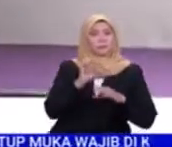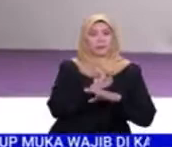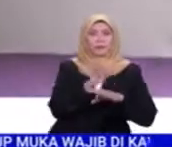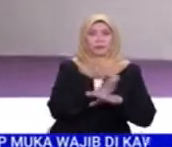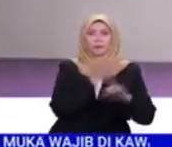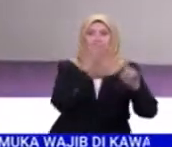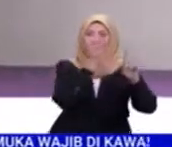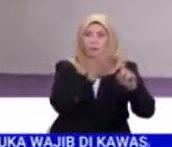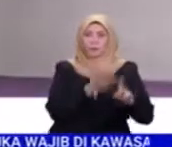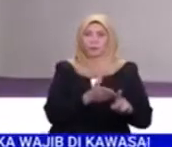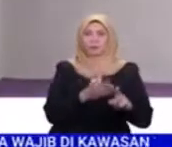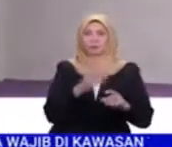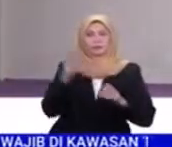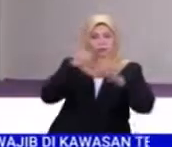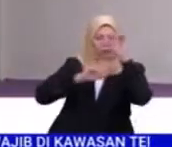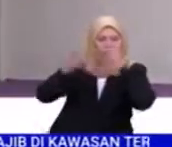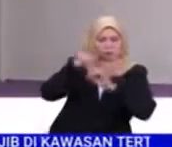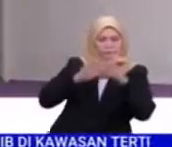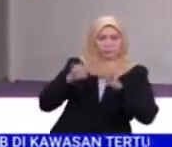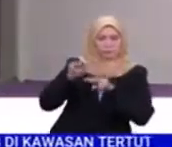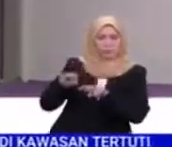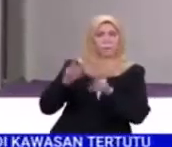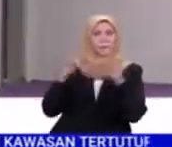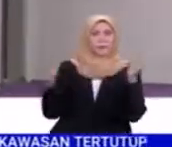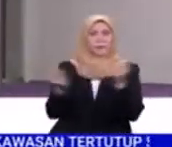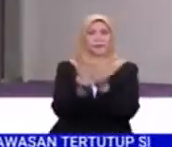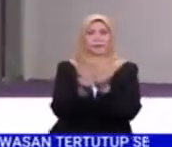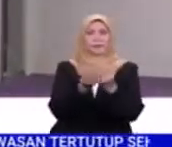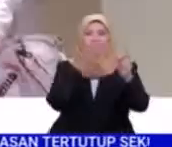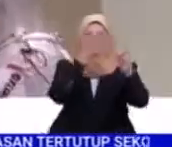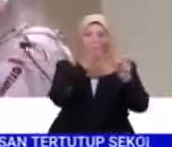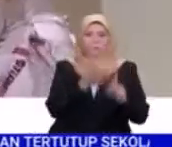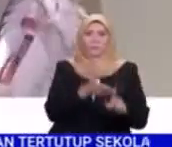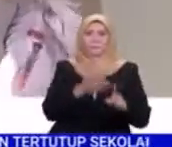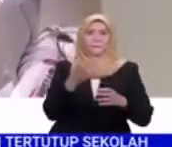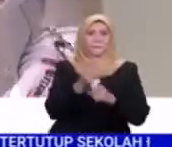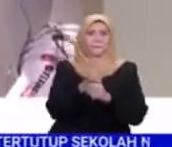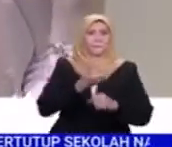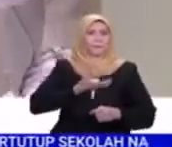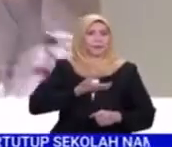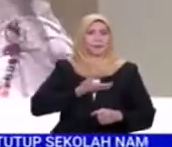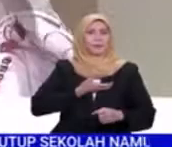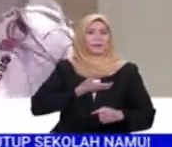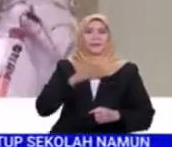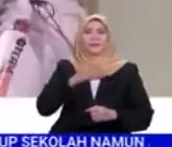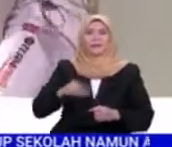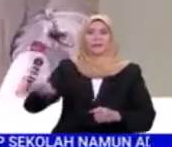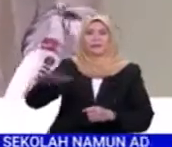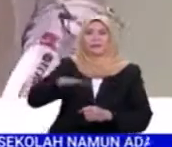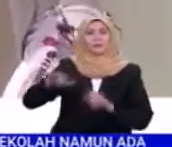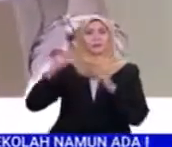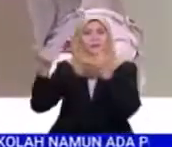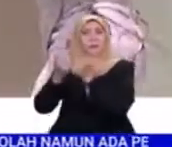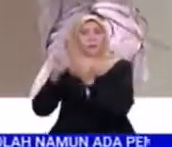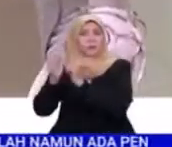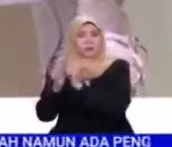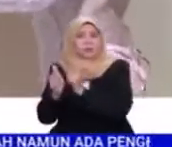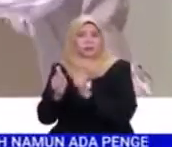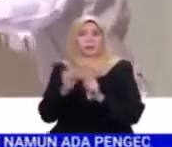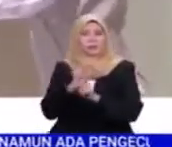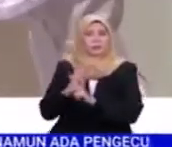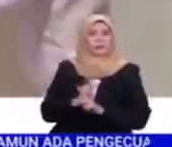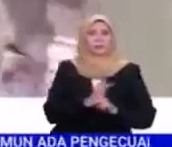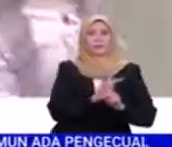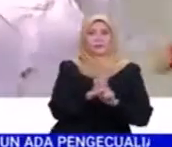berdasarkan pemerhatian pada bengkel penetapan sasaran ringan sebelum ini dengan rata-rata persatuan sukan berhati-hati